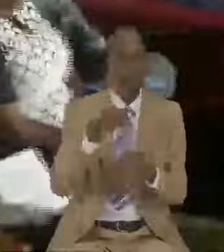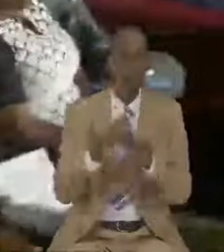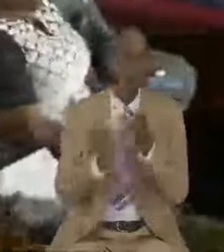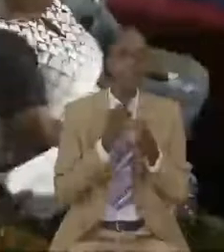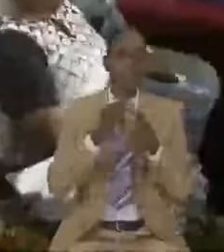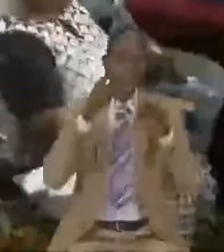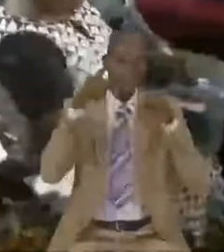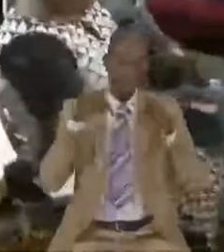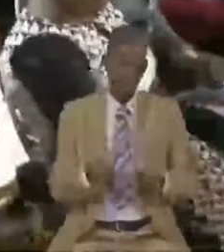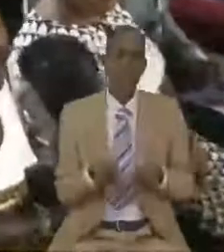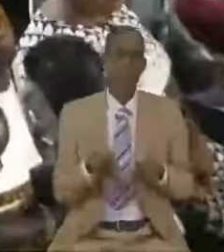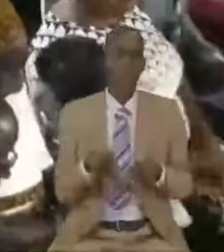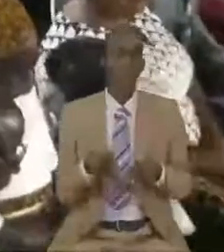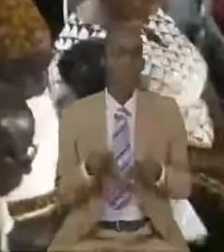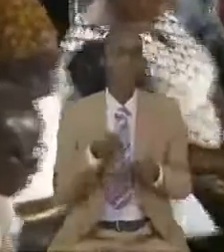est venue.